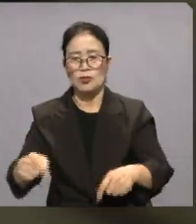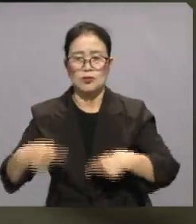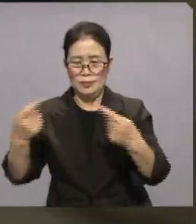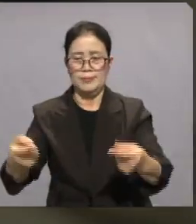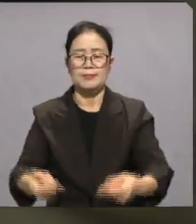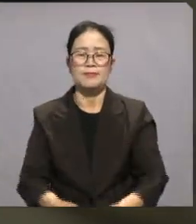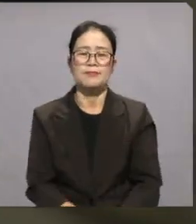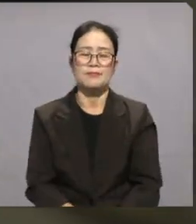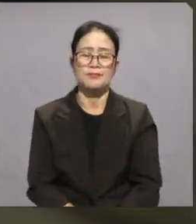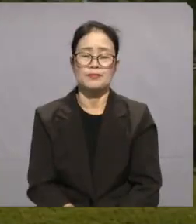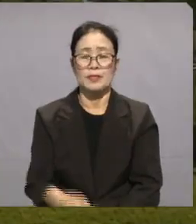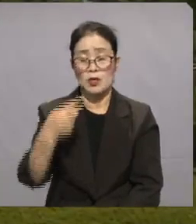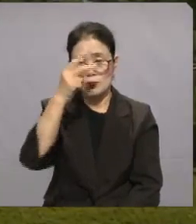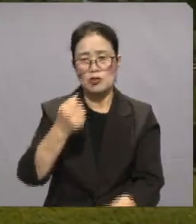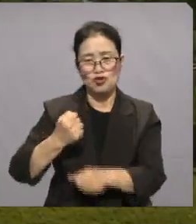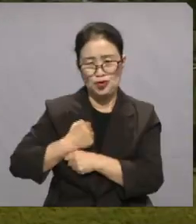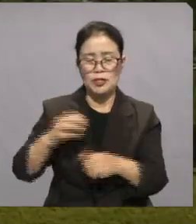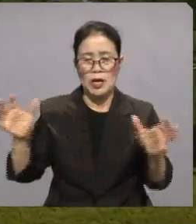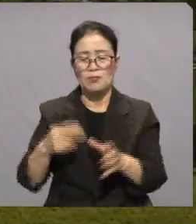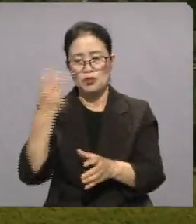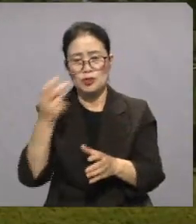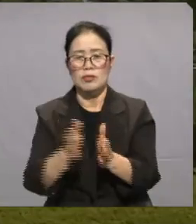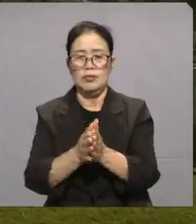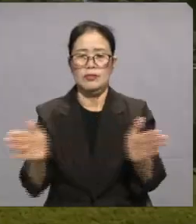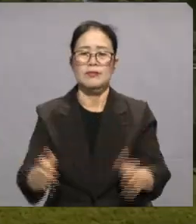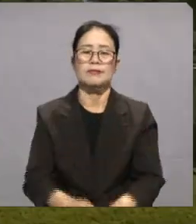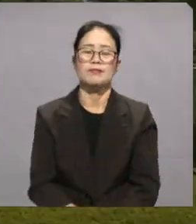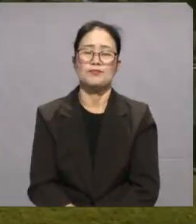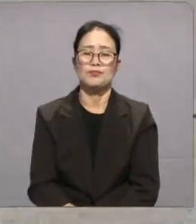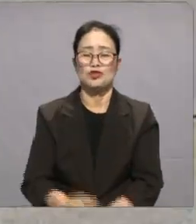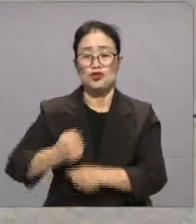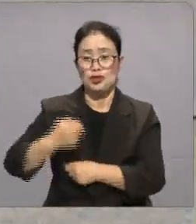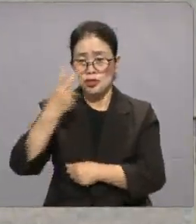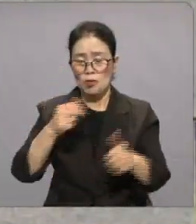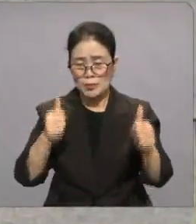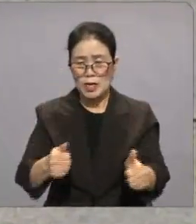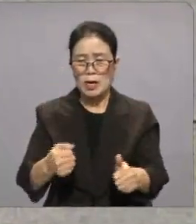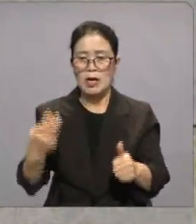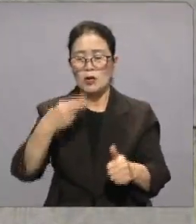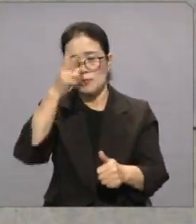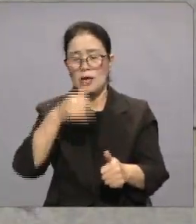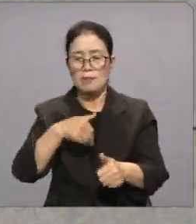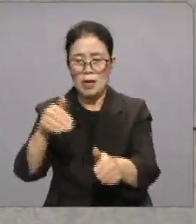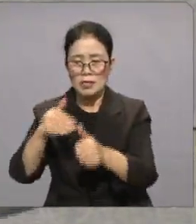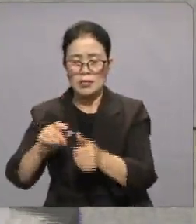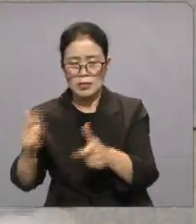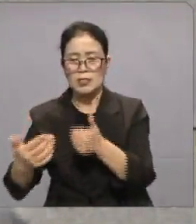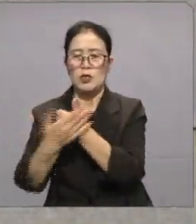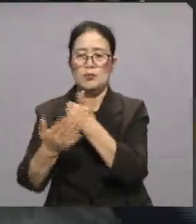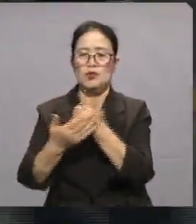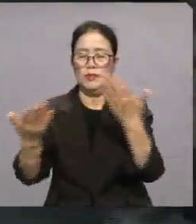투입됩니다. 검찰은 군과 합동수사에 나섭니다. 군검사를 비롯한 군검찰 파견 등 협조를 받기로